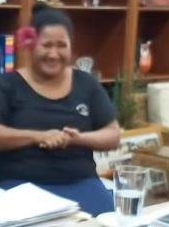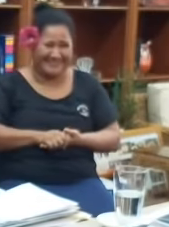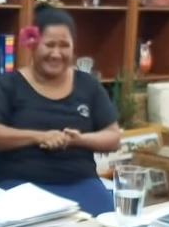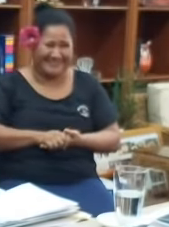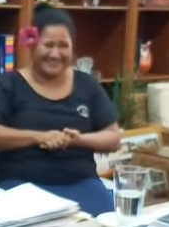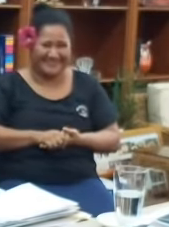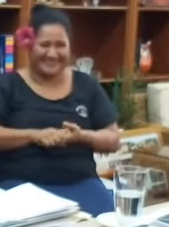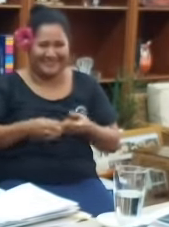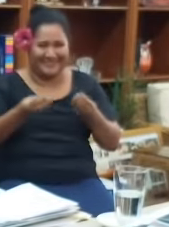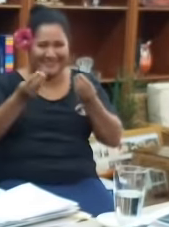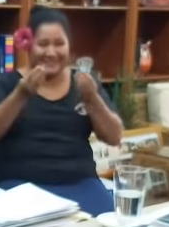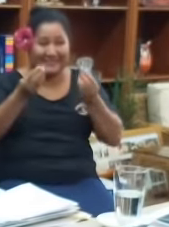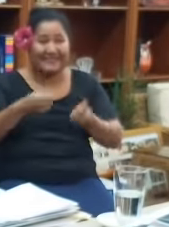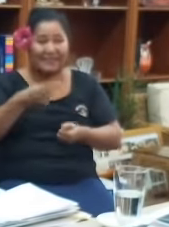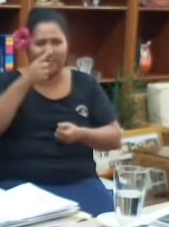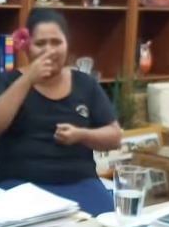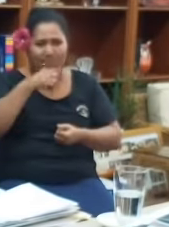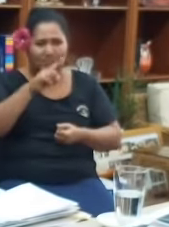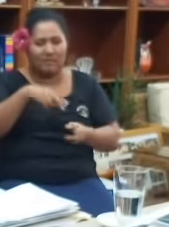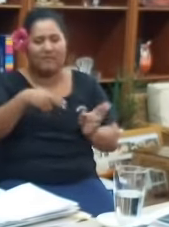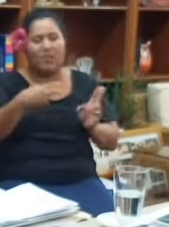o si nga tsa o fi o te o nga